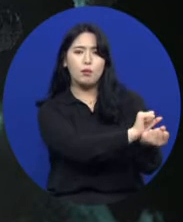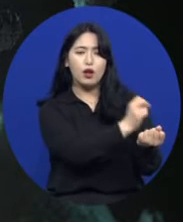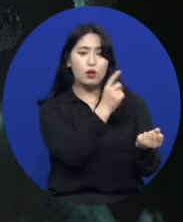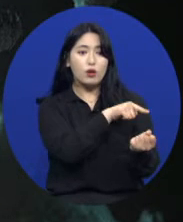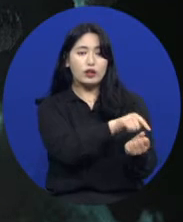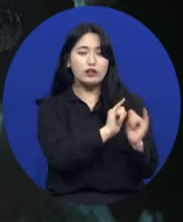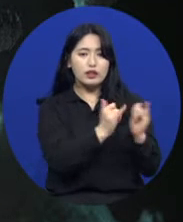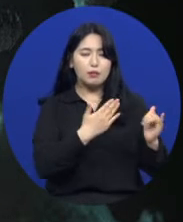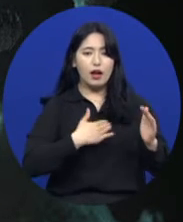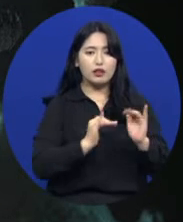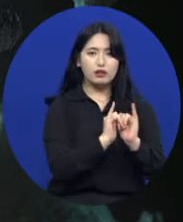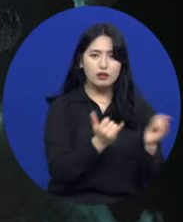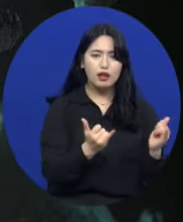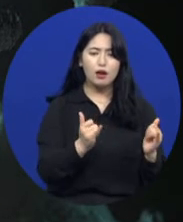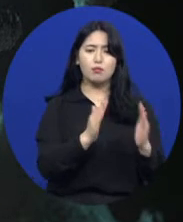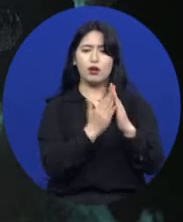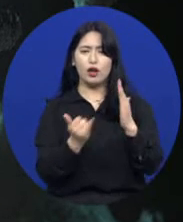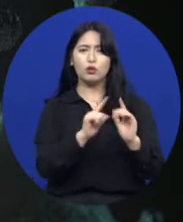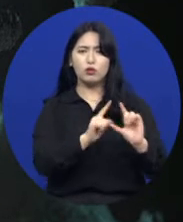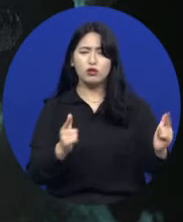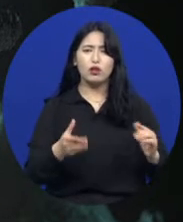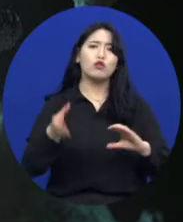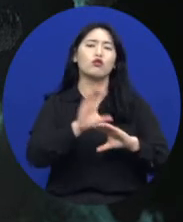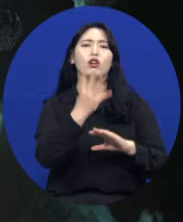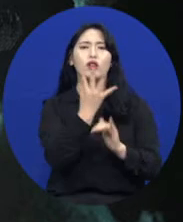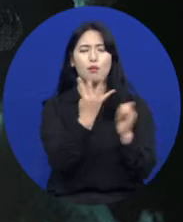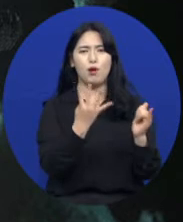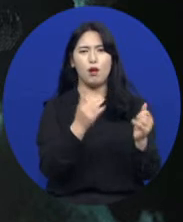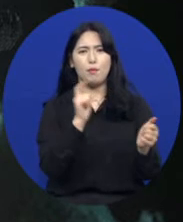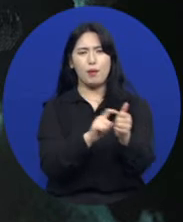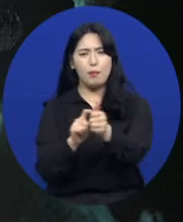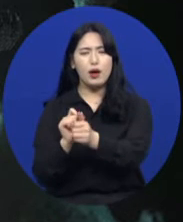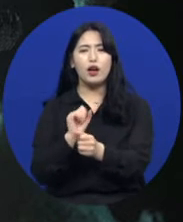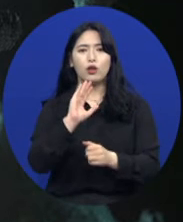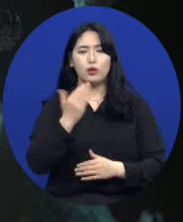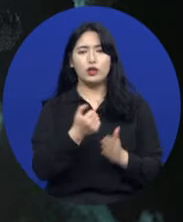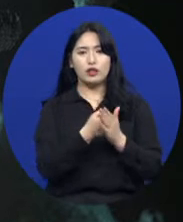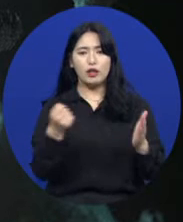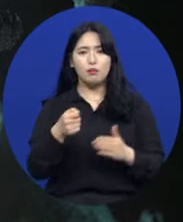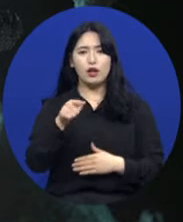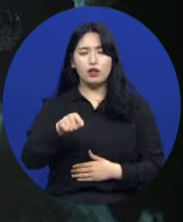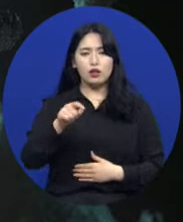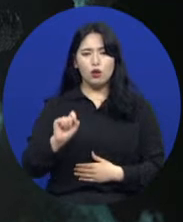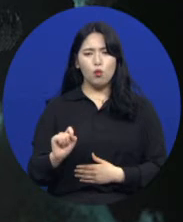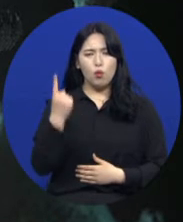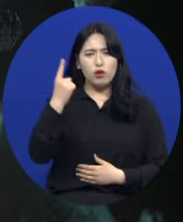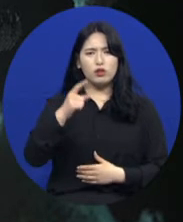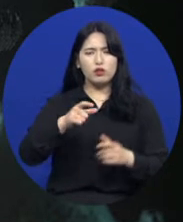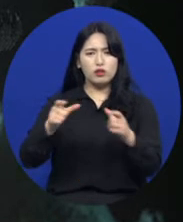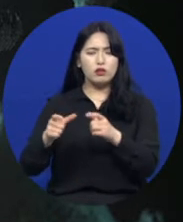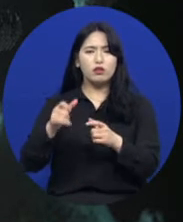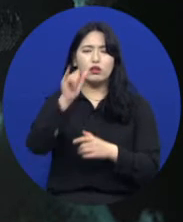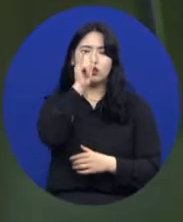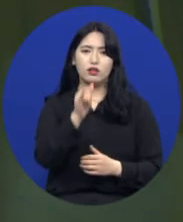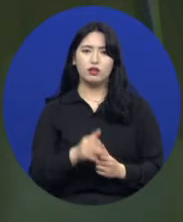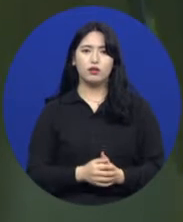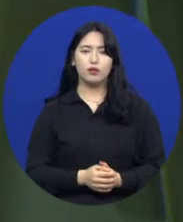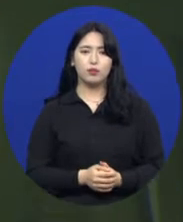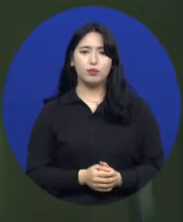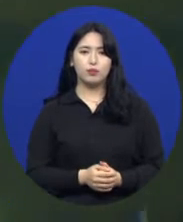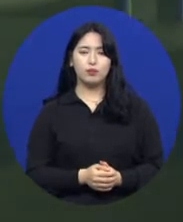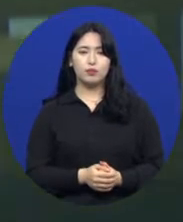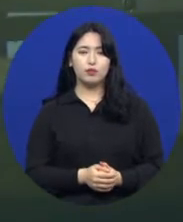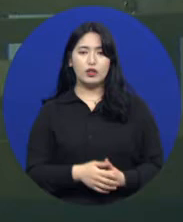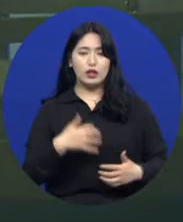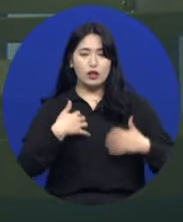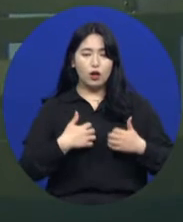지인과 가족 등 4명이 추가로 감염되는 등 제주시 직장과 피로연이 새로운 집단 감염지가 되고 있습니다.